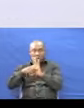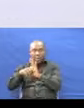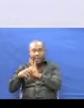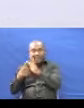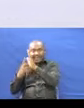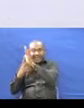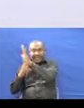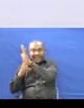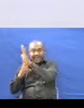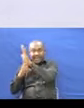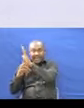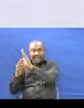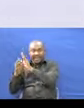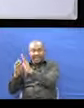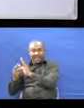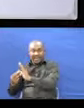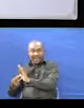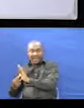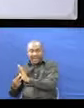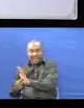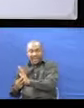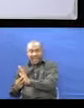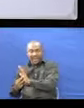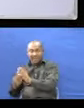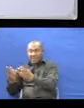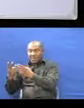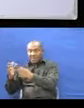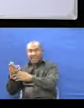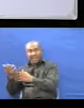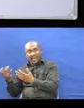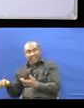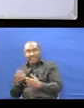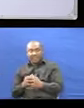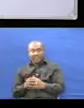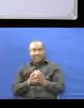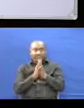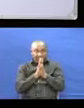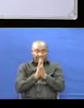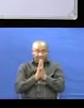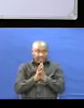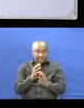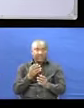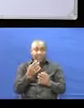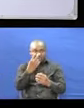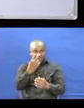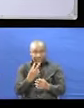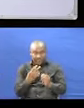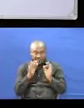6 ya 8 sawa sawa na ngapi? Watoto wazuri, nashukuru sana kwa kunisikiza mwanzo mpaka mwisho. Tumekuwa